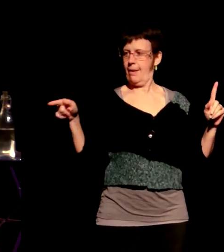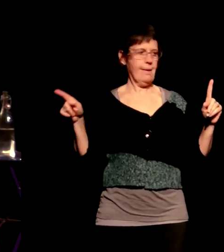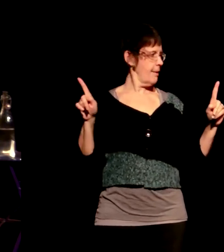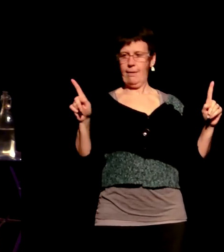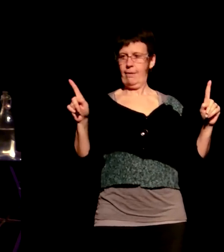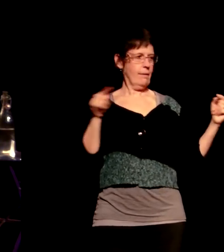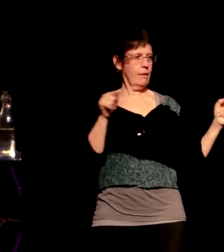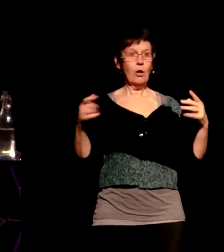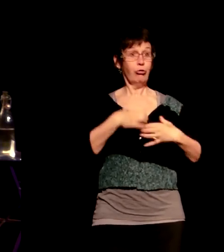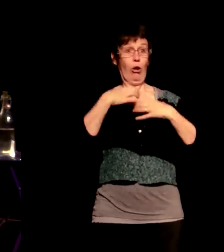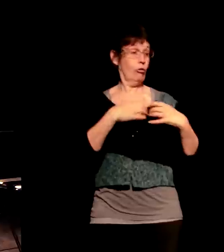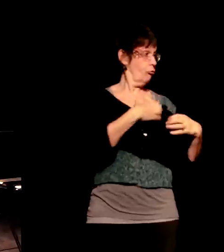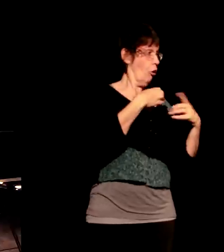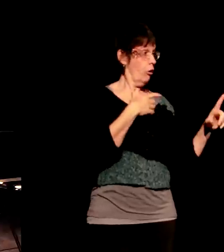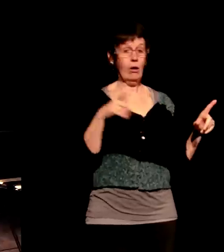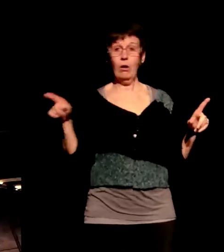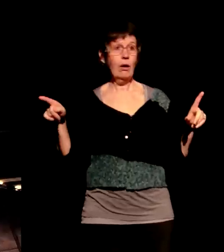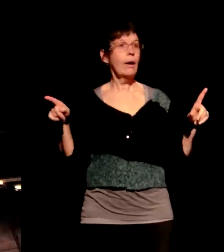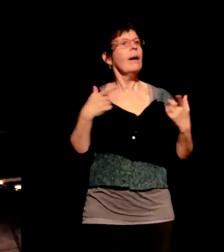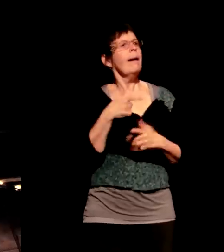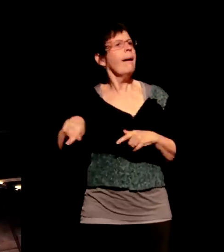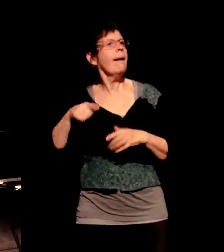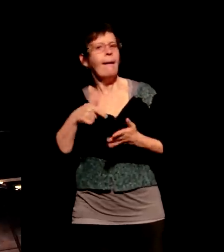tous les échelons de l'État. Dans un cas, on a